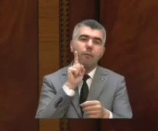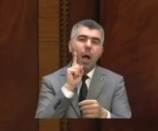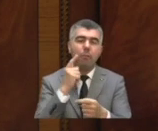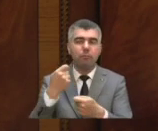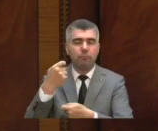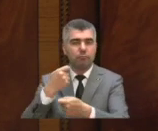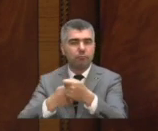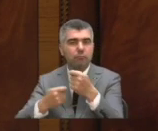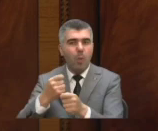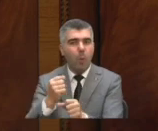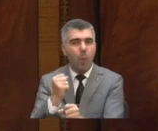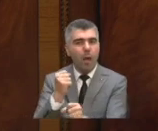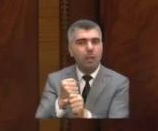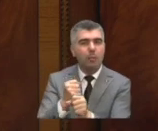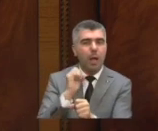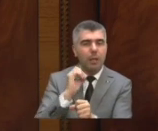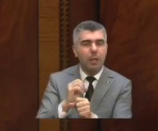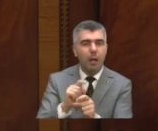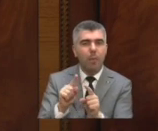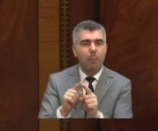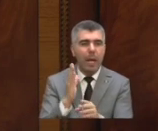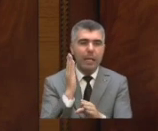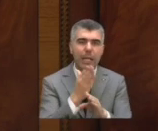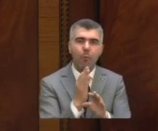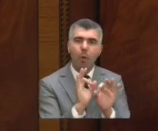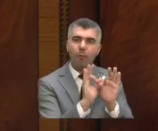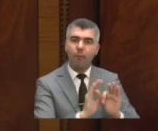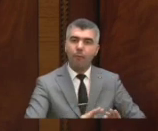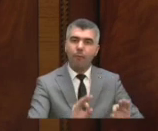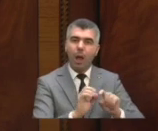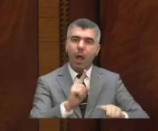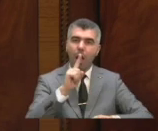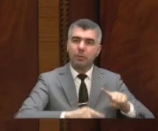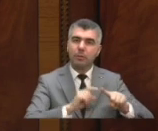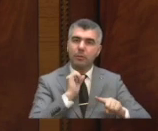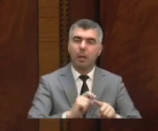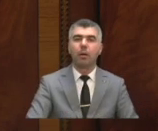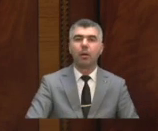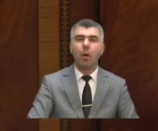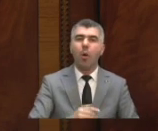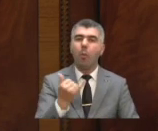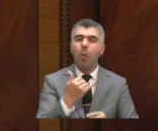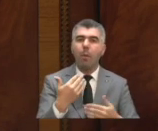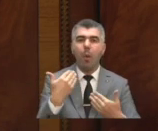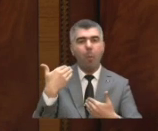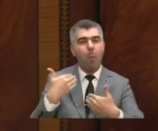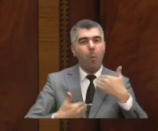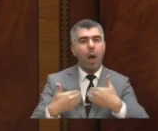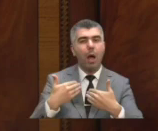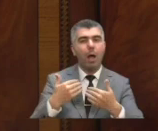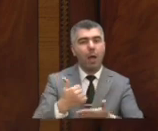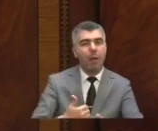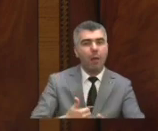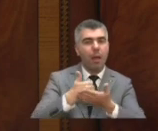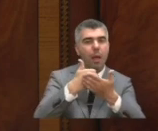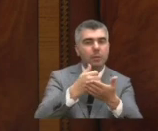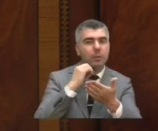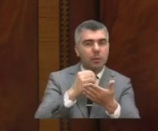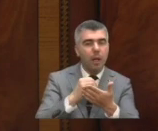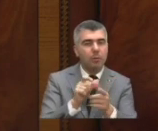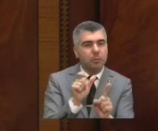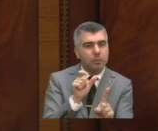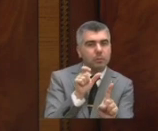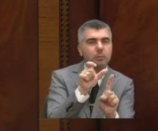الاقتصادي ومحاربه العنف ضد النساء وتحسين وضعيه الاشخاص في وضعيه اعاقه والتكفل